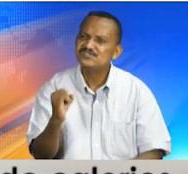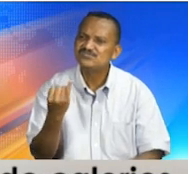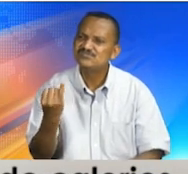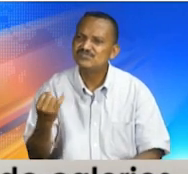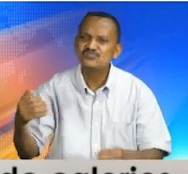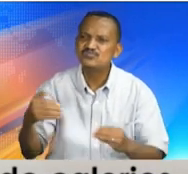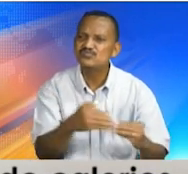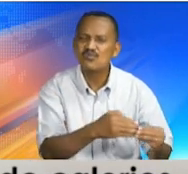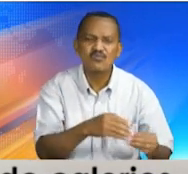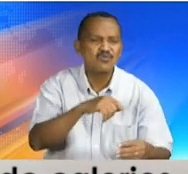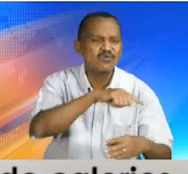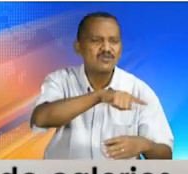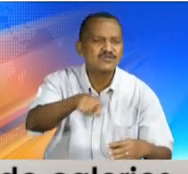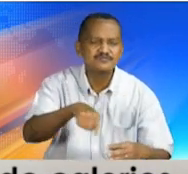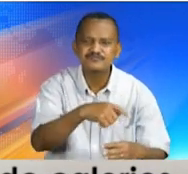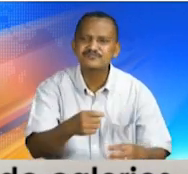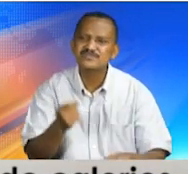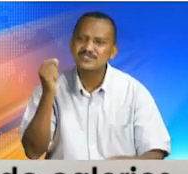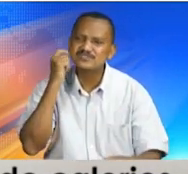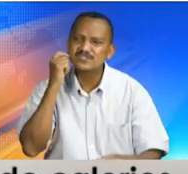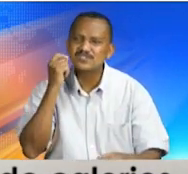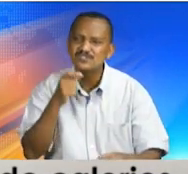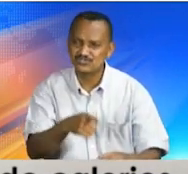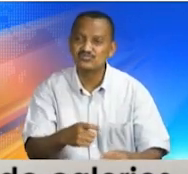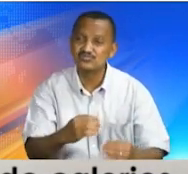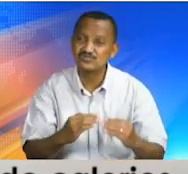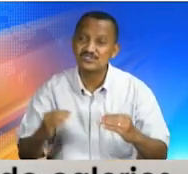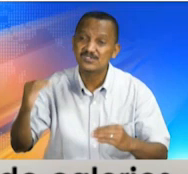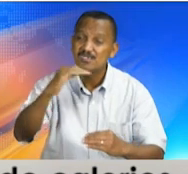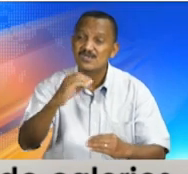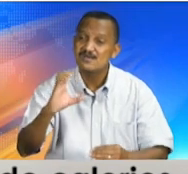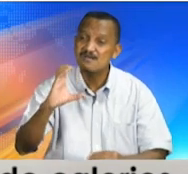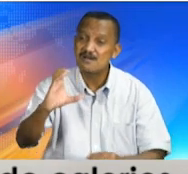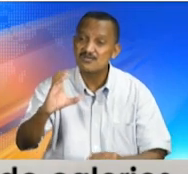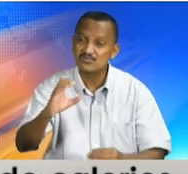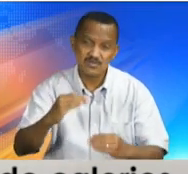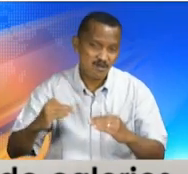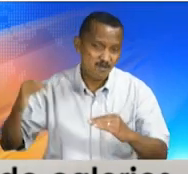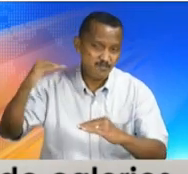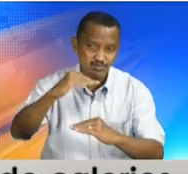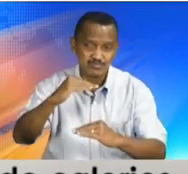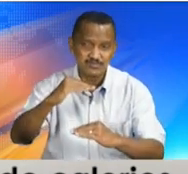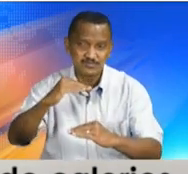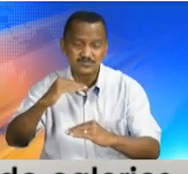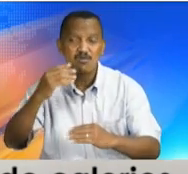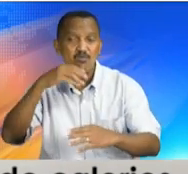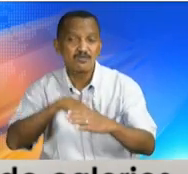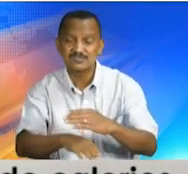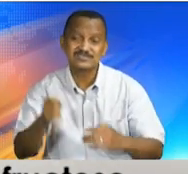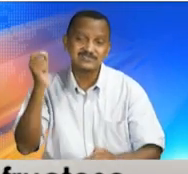Tantely a? Voalohany aloha dia ambony ny tahan'ny kaloria na le hoe angovo ao anatin'ny